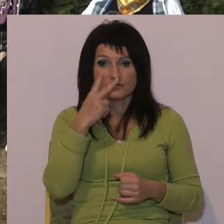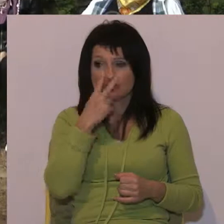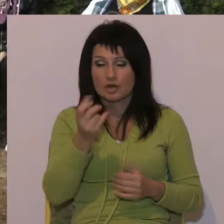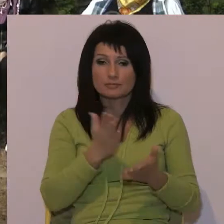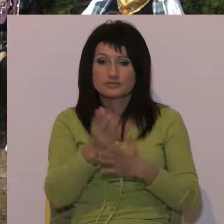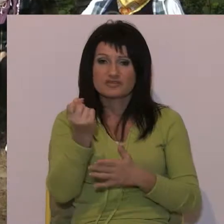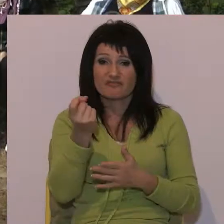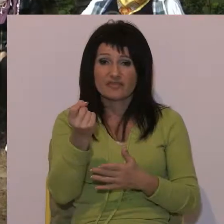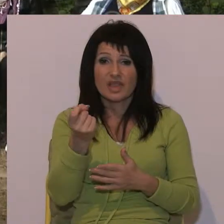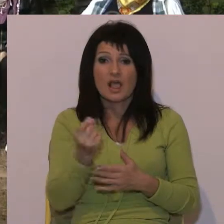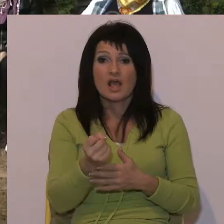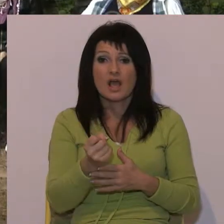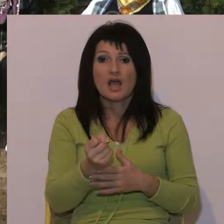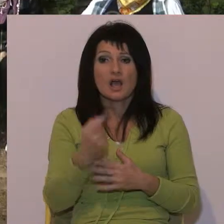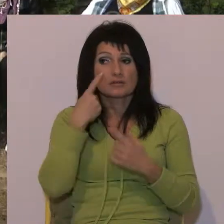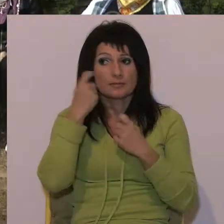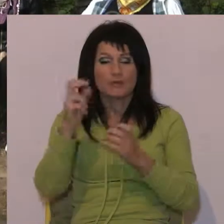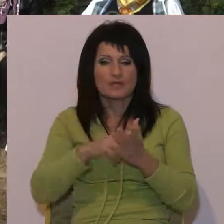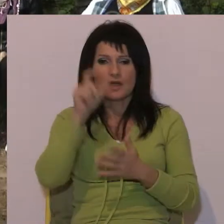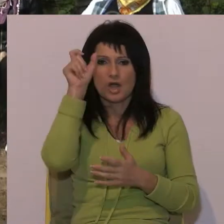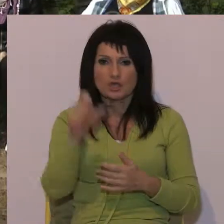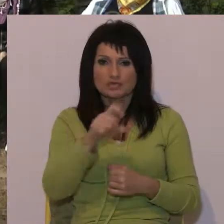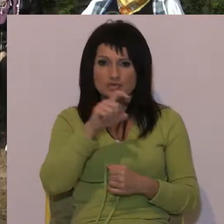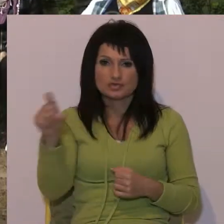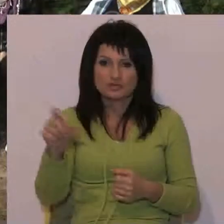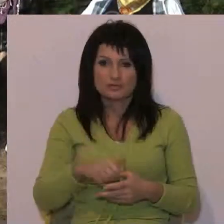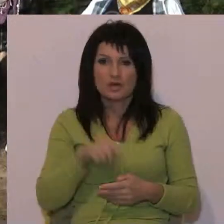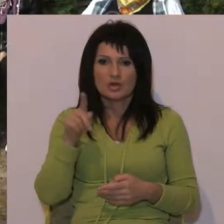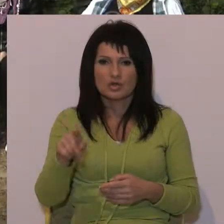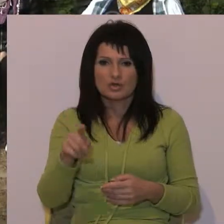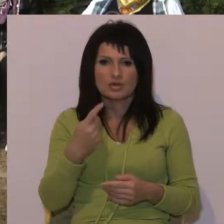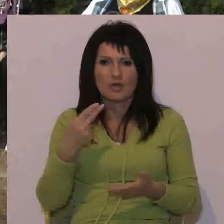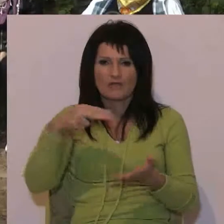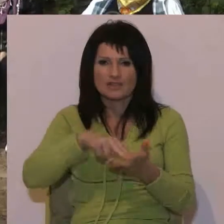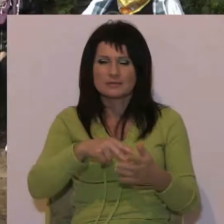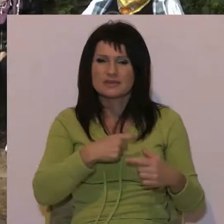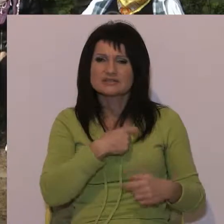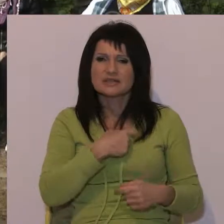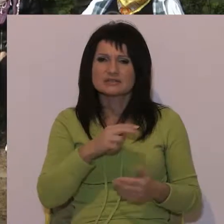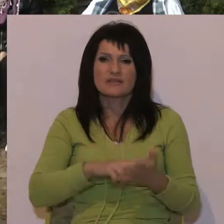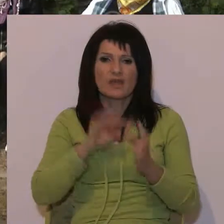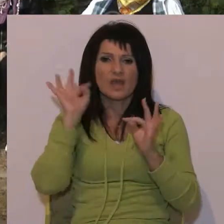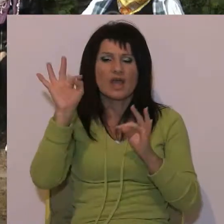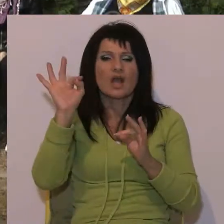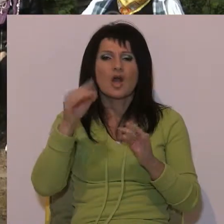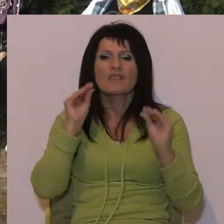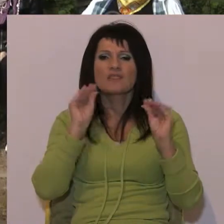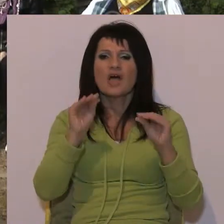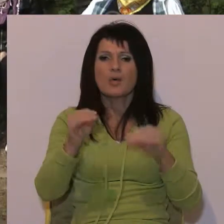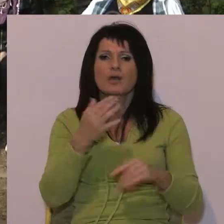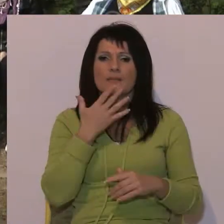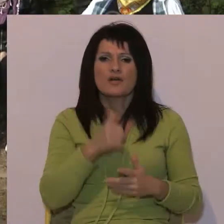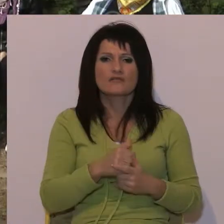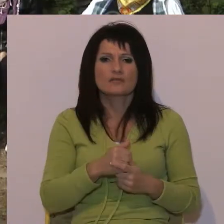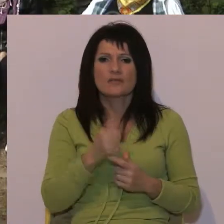chwilę chociaż spocznie na krzyżu, to nastawmy serce na jego naukę i mowę.